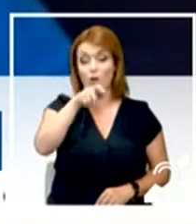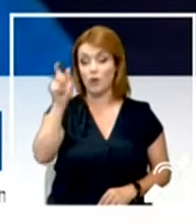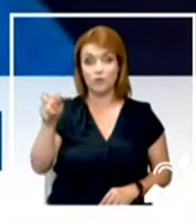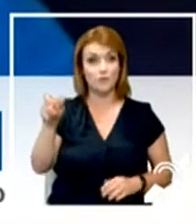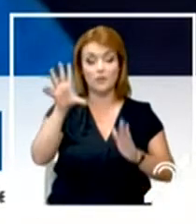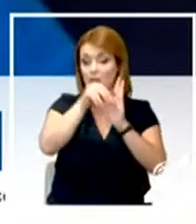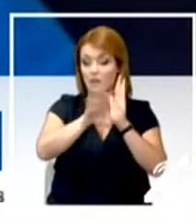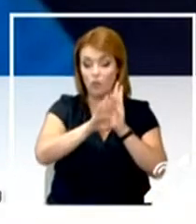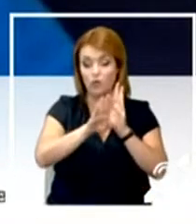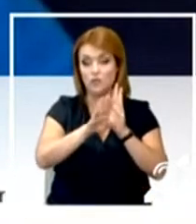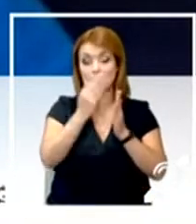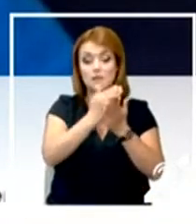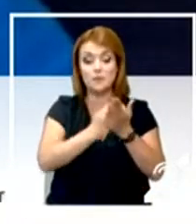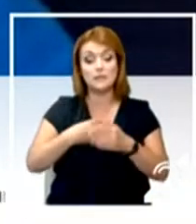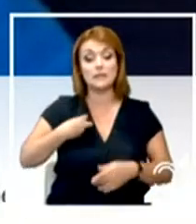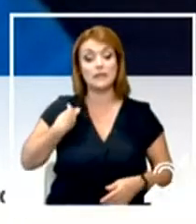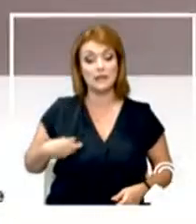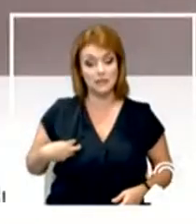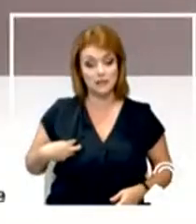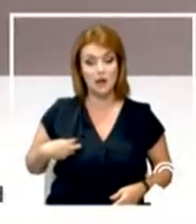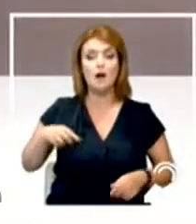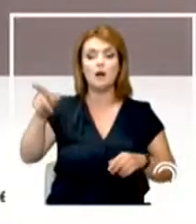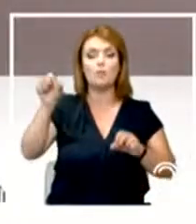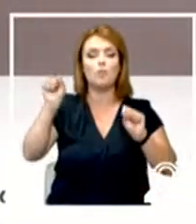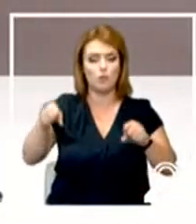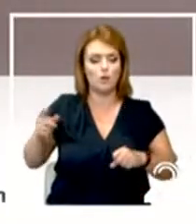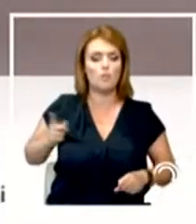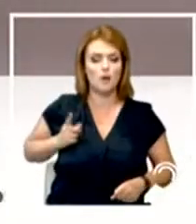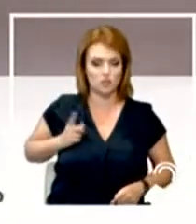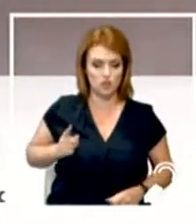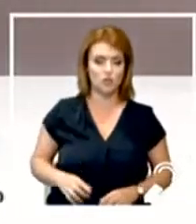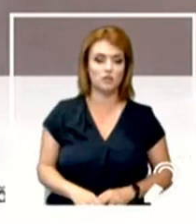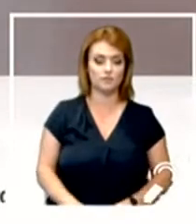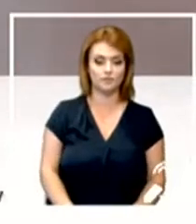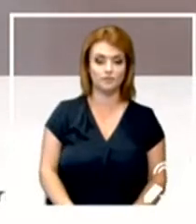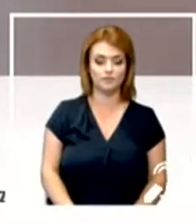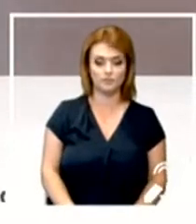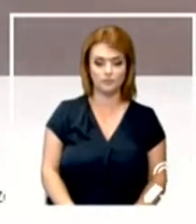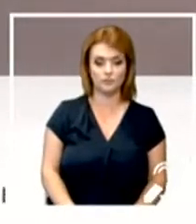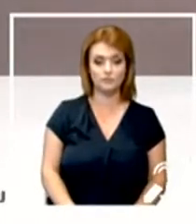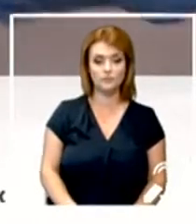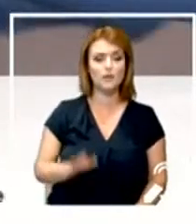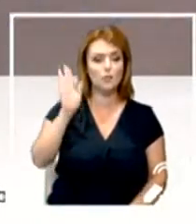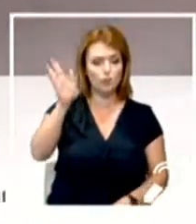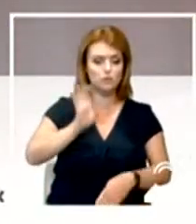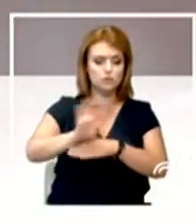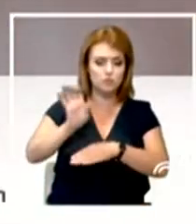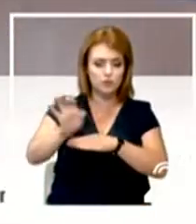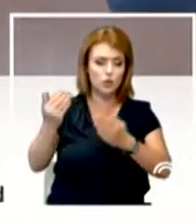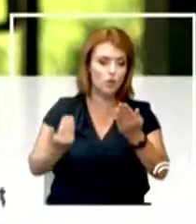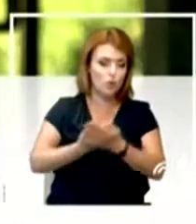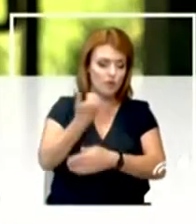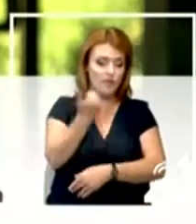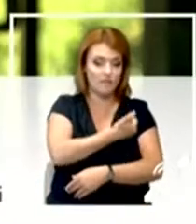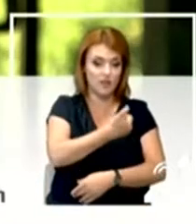ar fi mai bine ca să apeleze la vaccinurile noi. Va fi undeva în lunile septembrie, octombrie sau chiar în